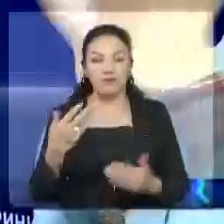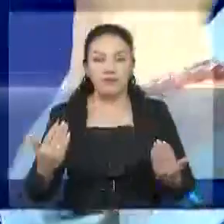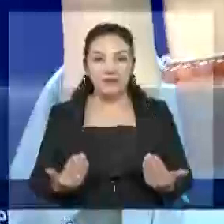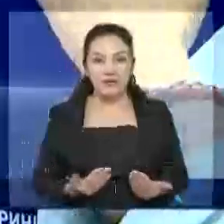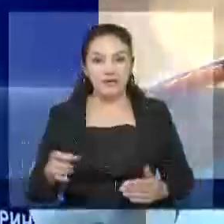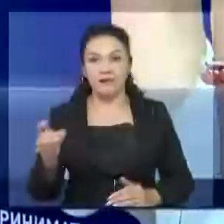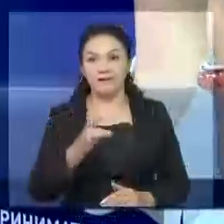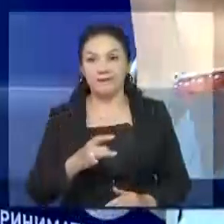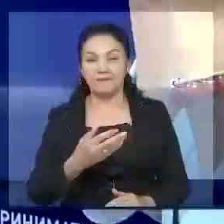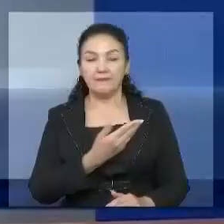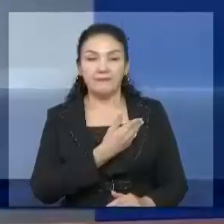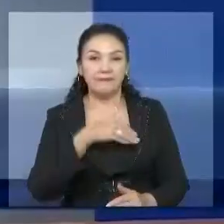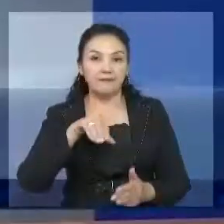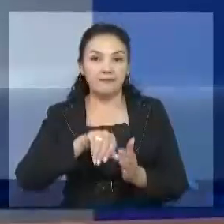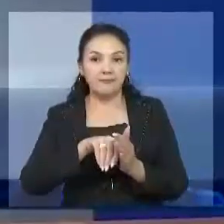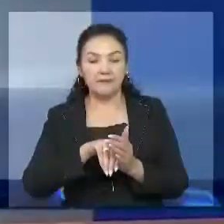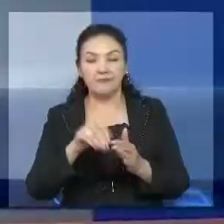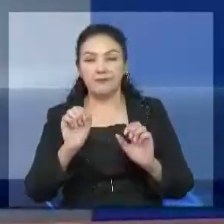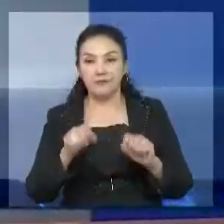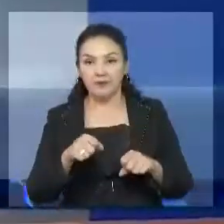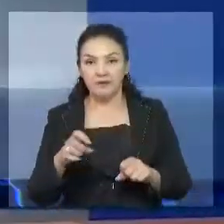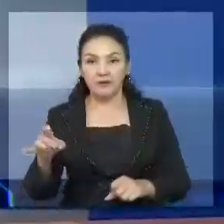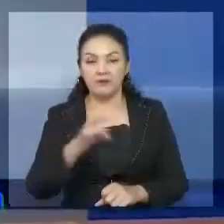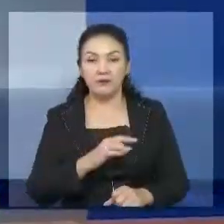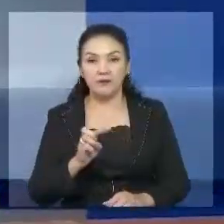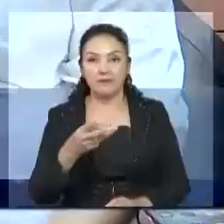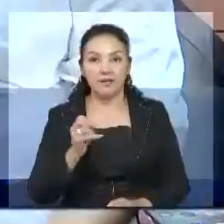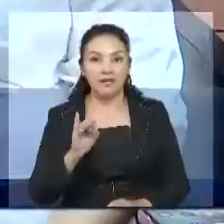региона. Желающие записаться могут обратиться в региональную